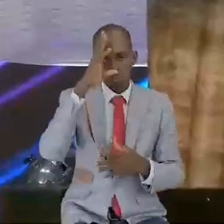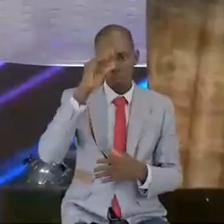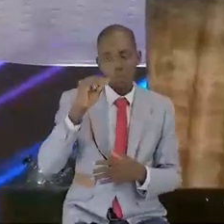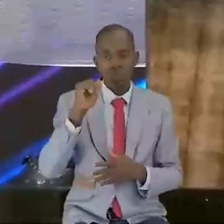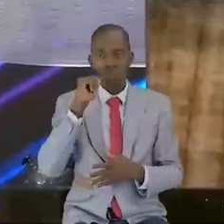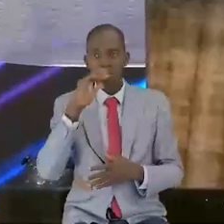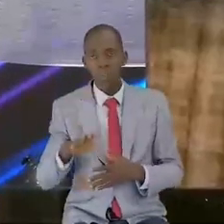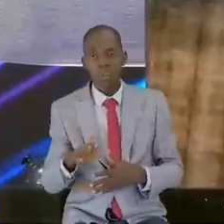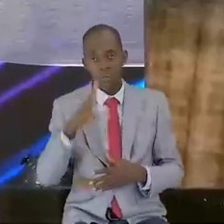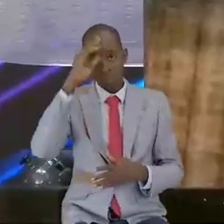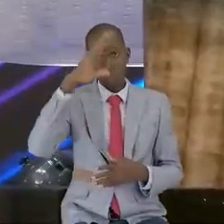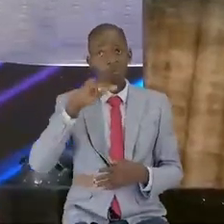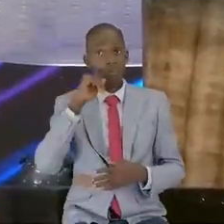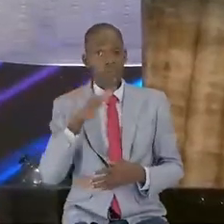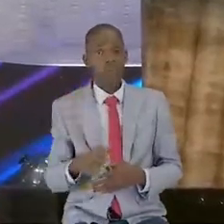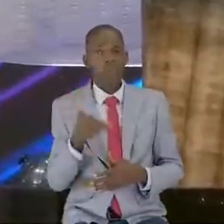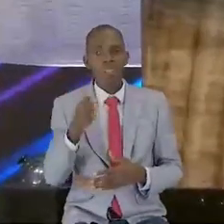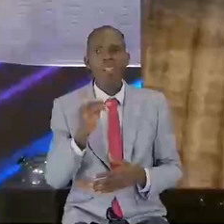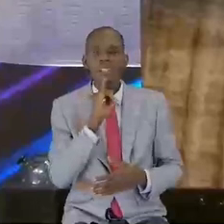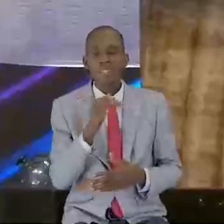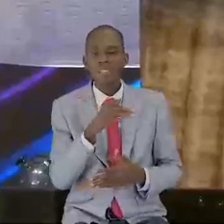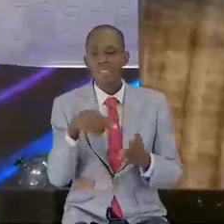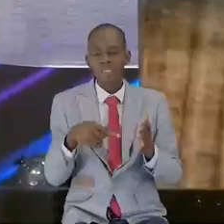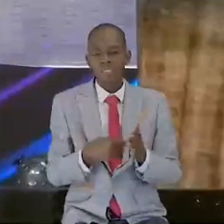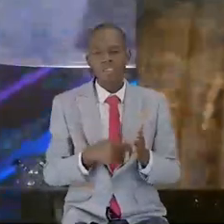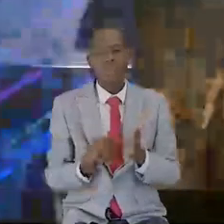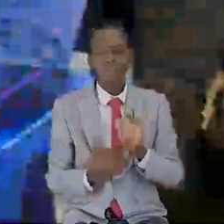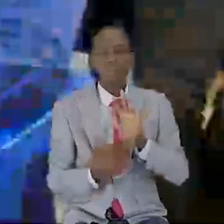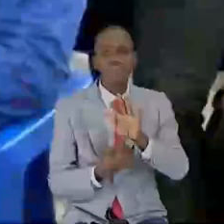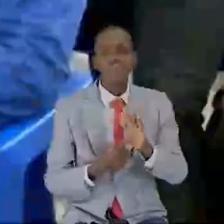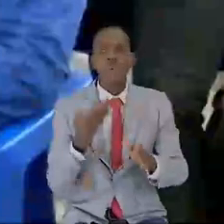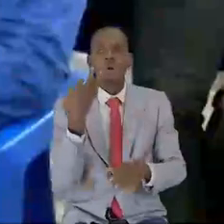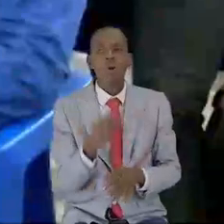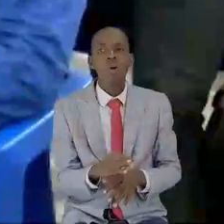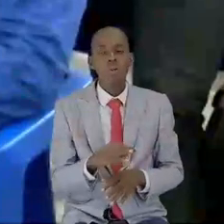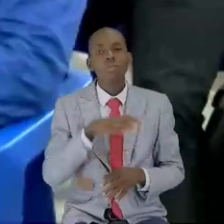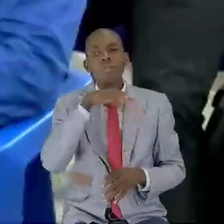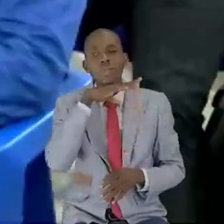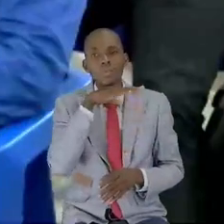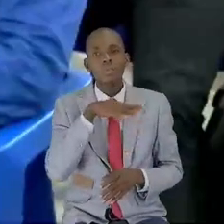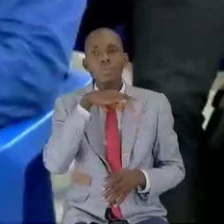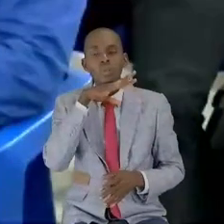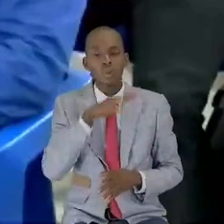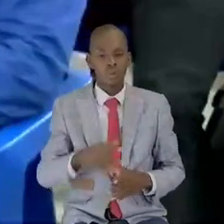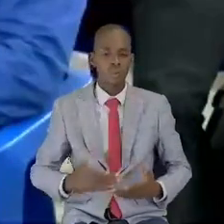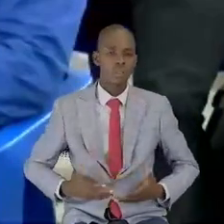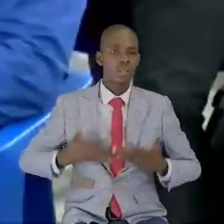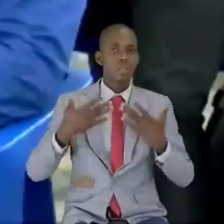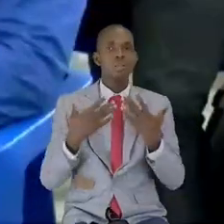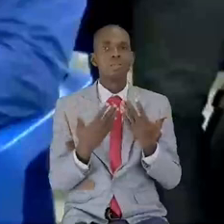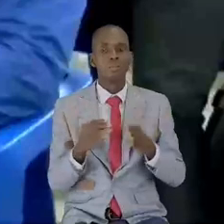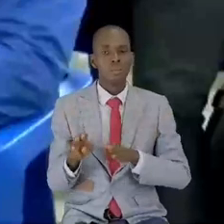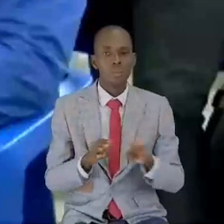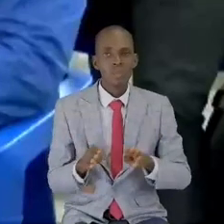y a donc des exhibitions, il y a des expressions de la corruption. Le style de vie corrompu,